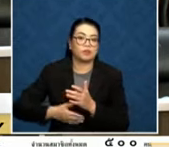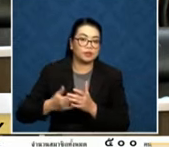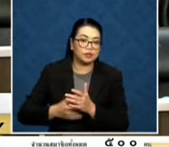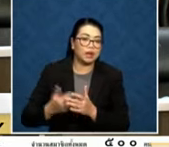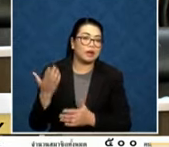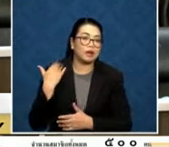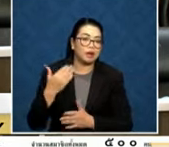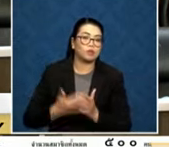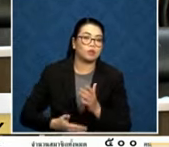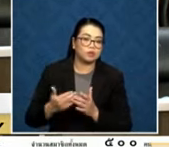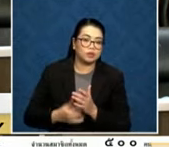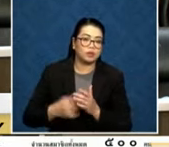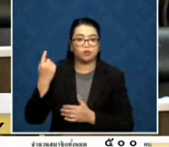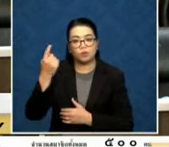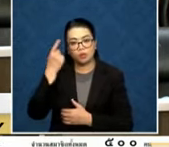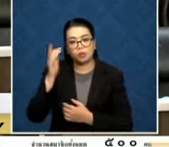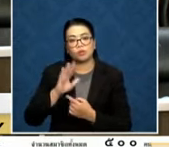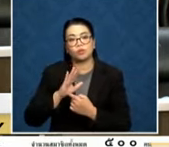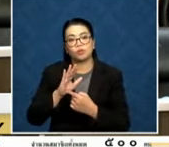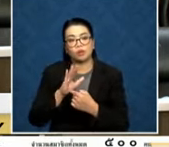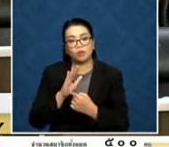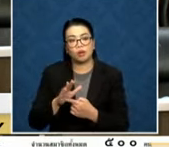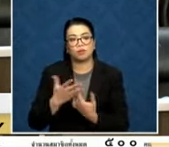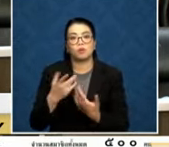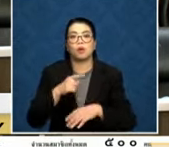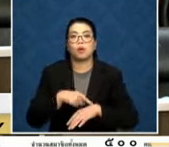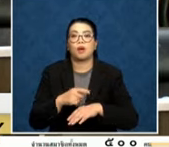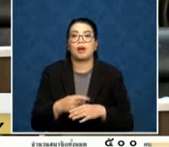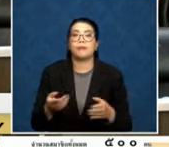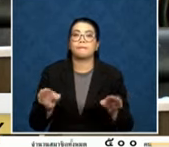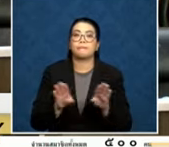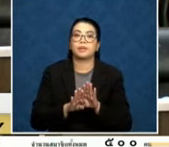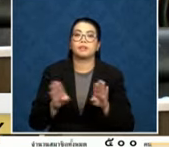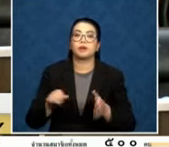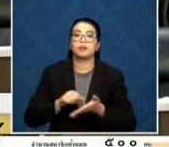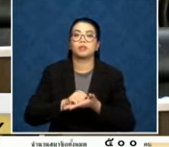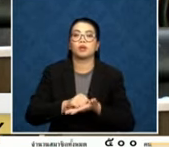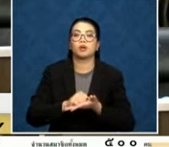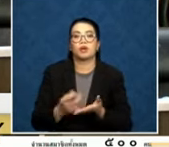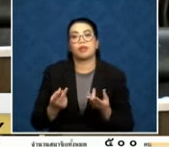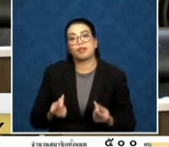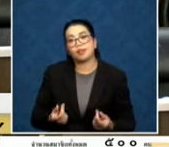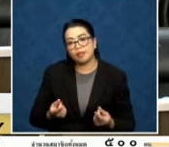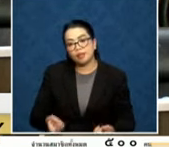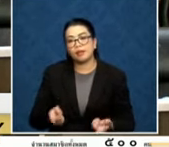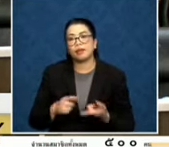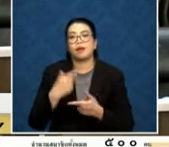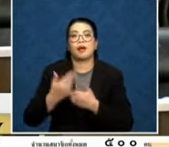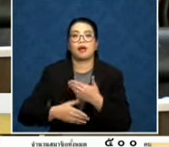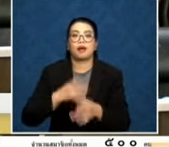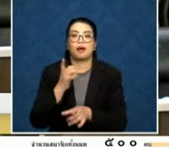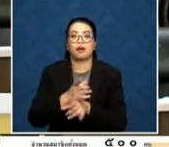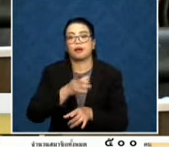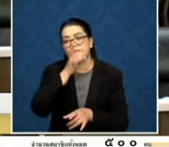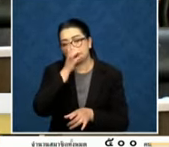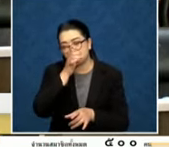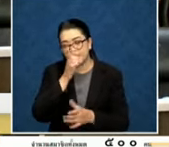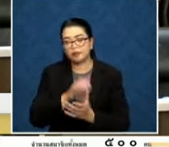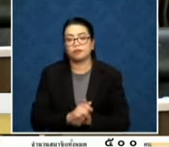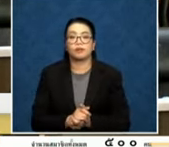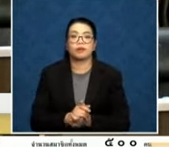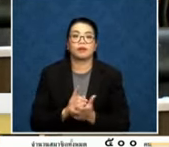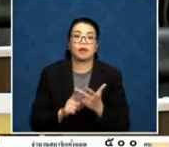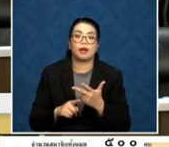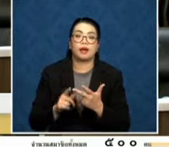ครับต่อการท่องเที่ยวอาธิเช่นเวลาปิดและเวลาเปิดของสถานบริการก็ดีการขายเครื่องดื่มแอลกอฮอล์ก็ดีครับรวม